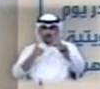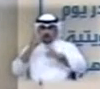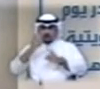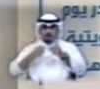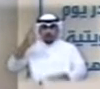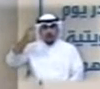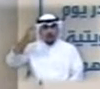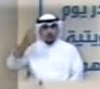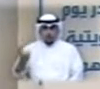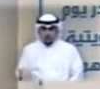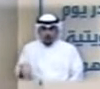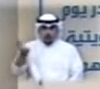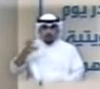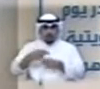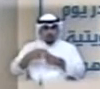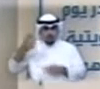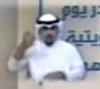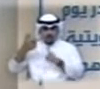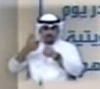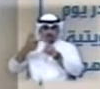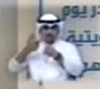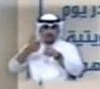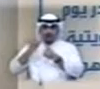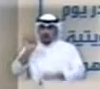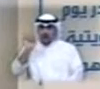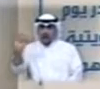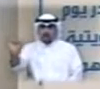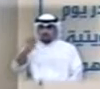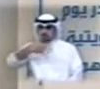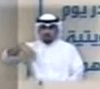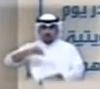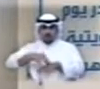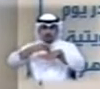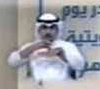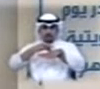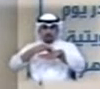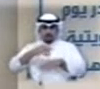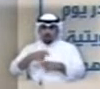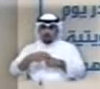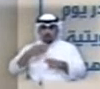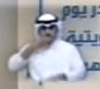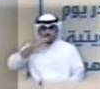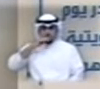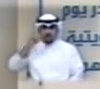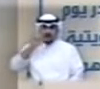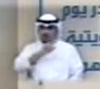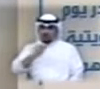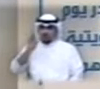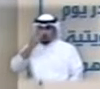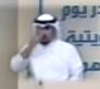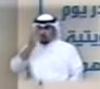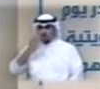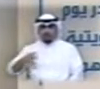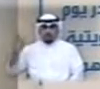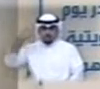المصلحة العليا على المصالح الخاصة، وهو ما عهدته الكويت في أبنائها عبر تاريخها المجيد، ولا سيما أن